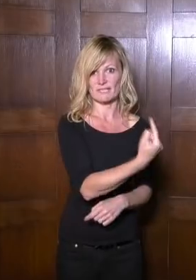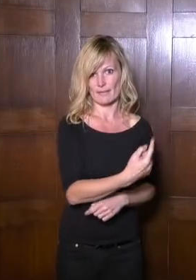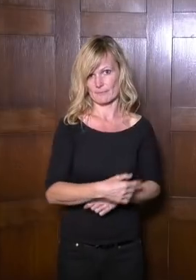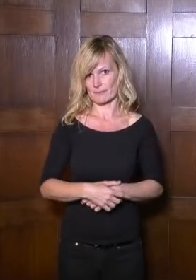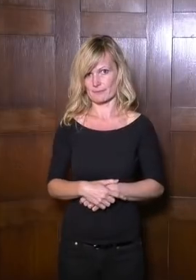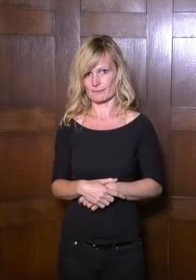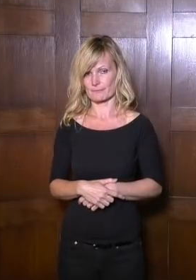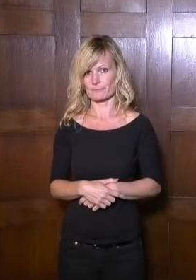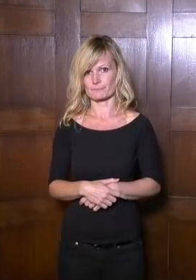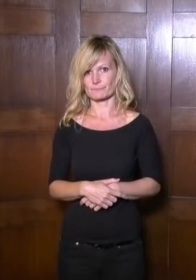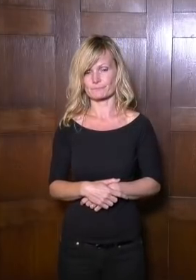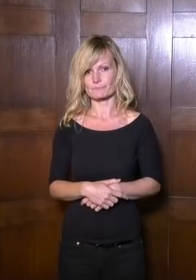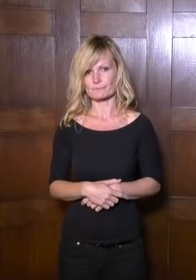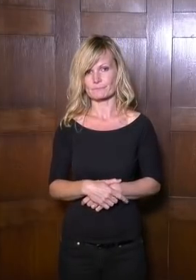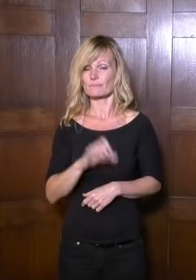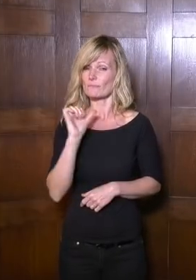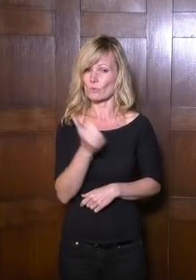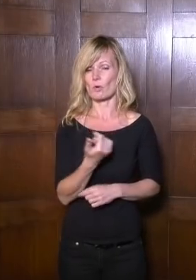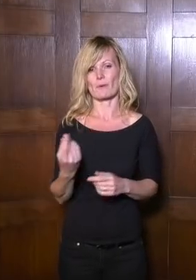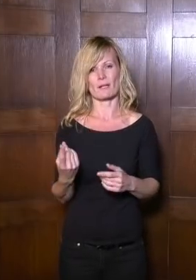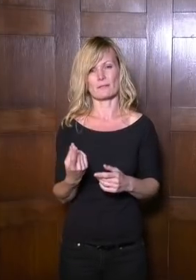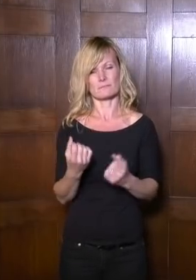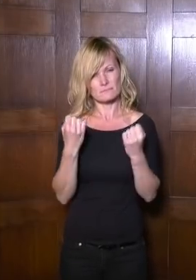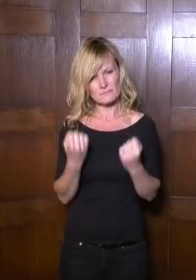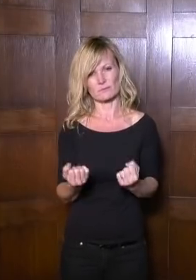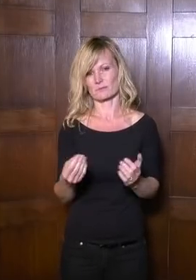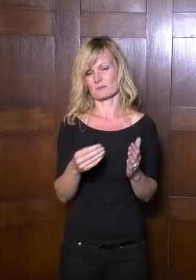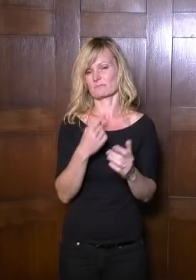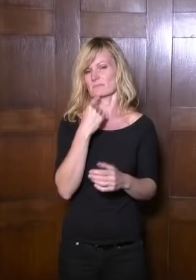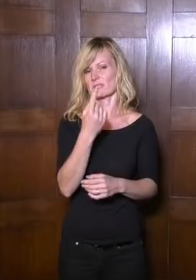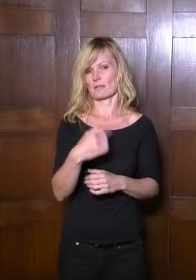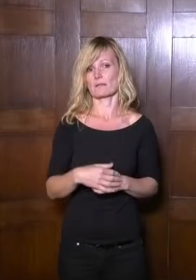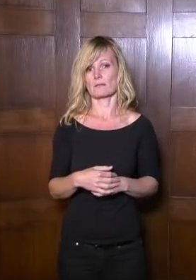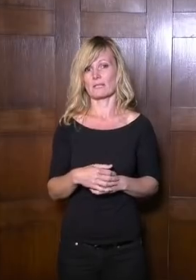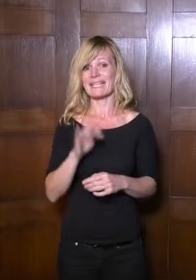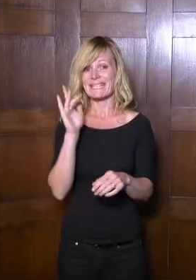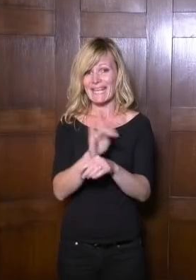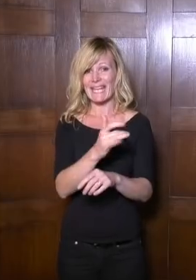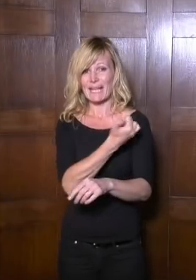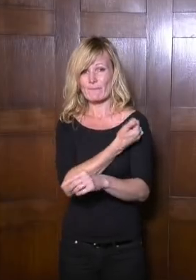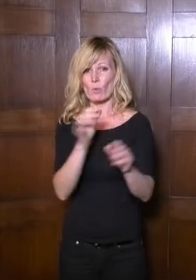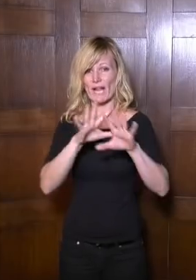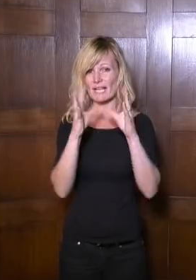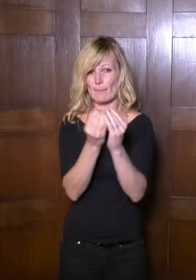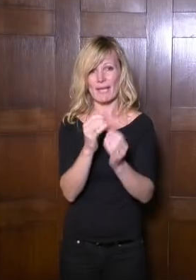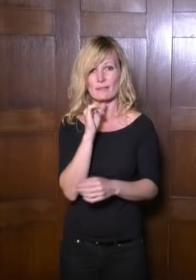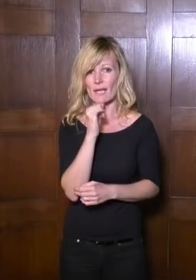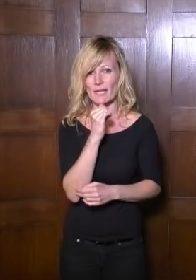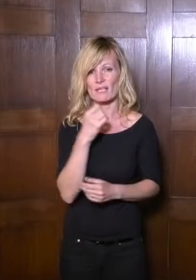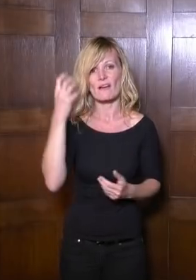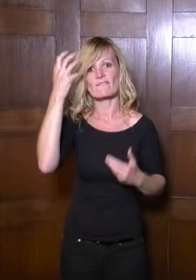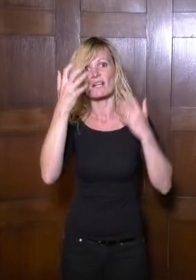Ich möchte hier ausdrücklich betonen, dass ich kein genereller Impfgegner bin und auch kein